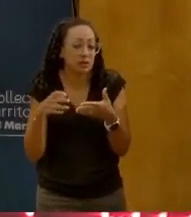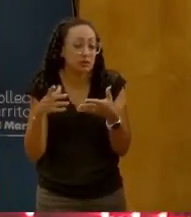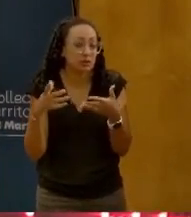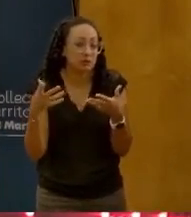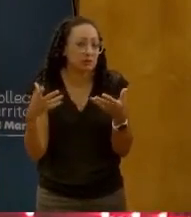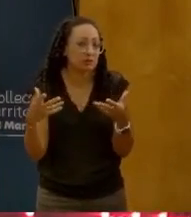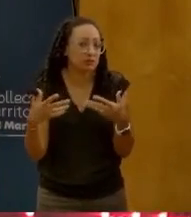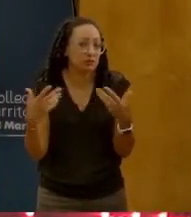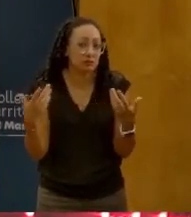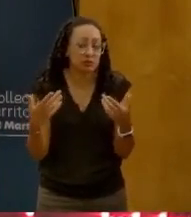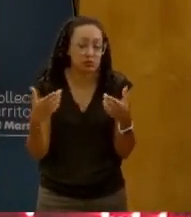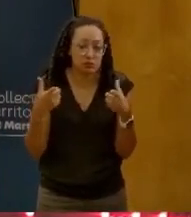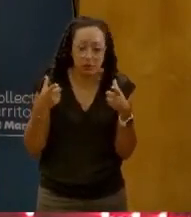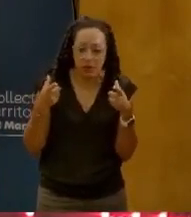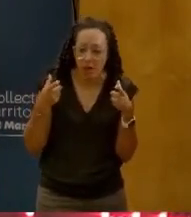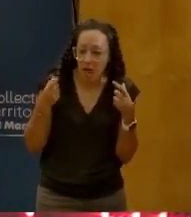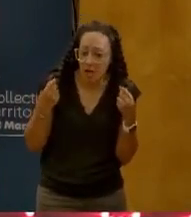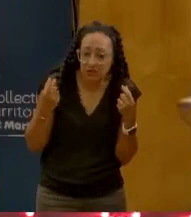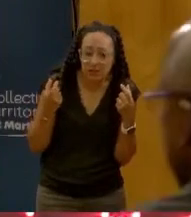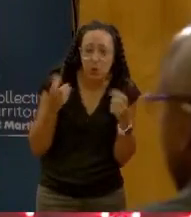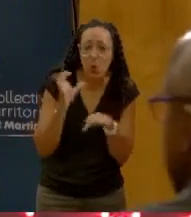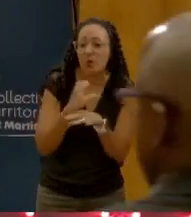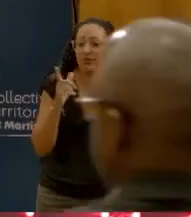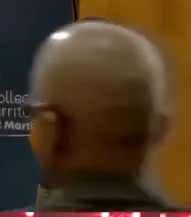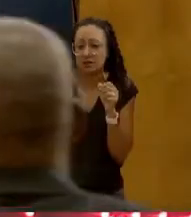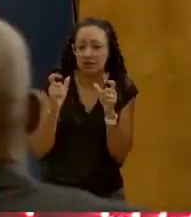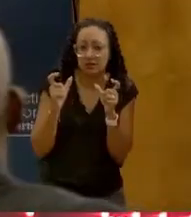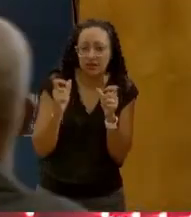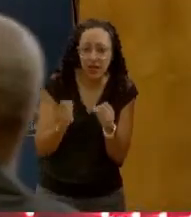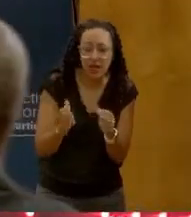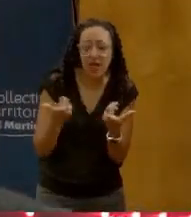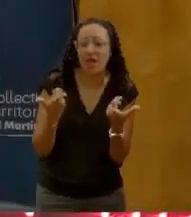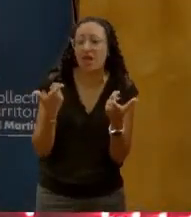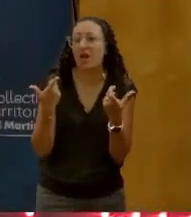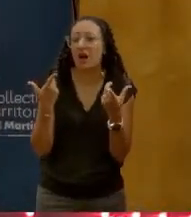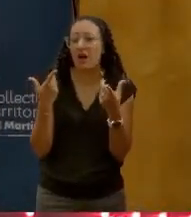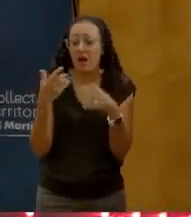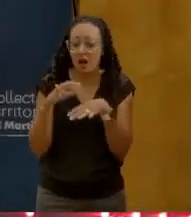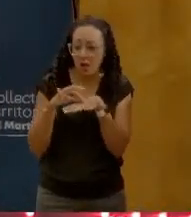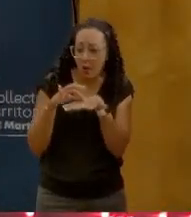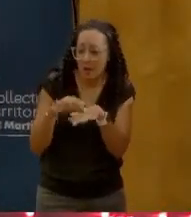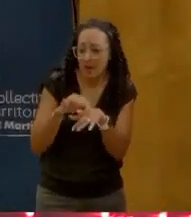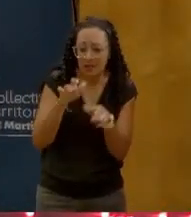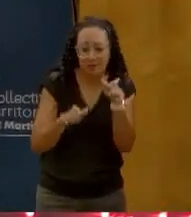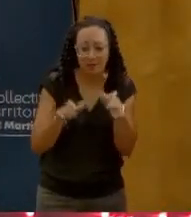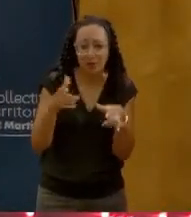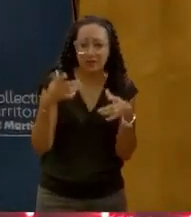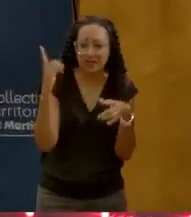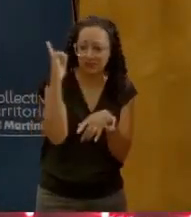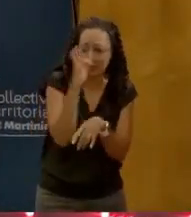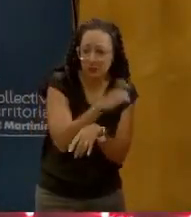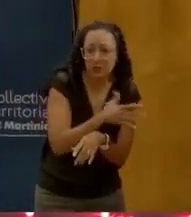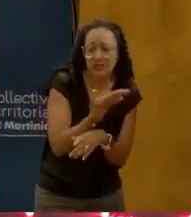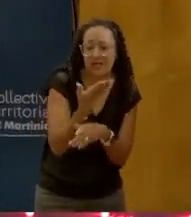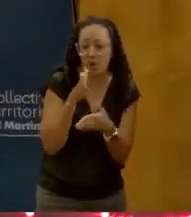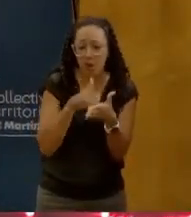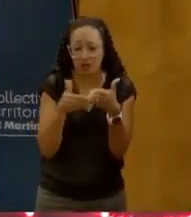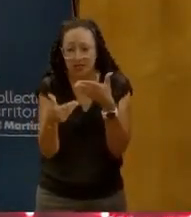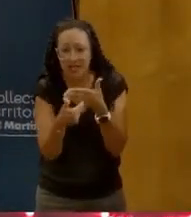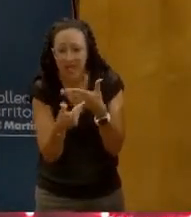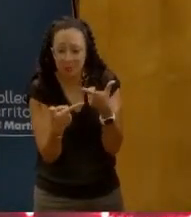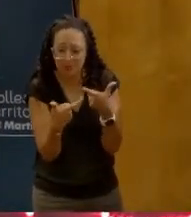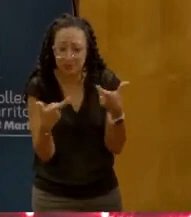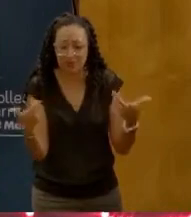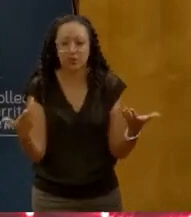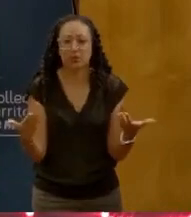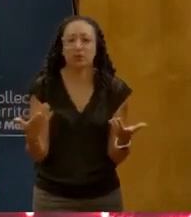de cancer, la ligue pour le cancer, la ligue pour accompagner tous les gens qui sont en difficulté, le handicap. En fait, vous